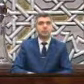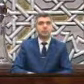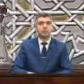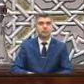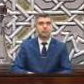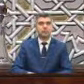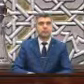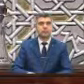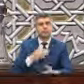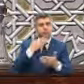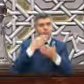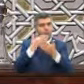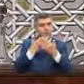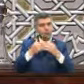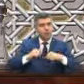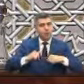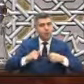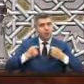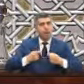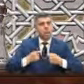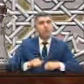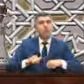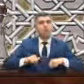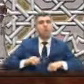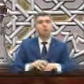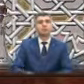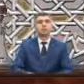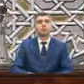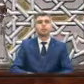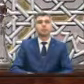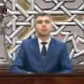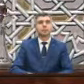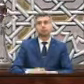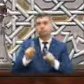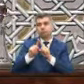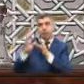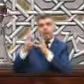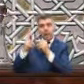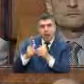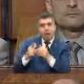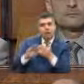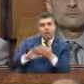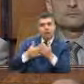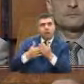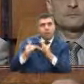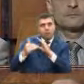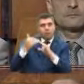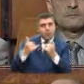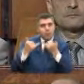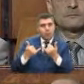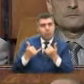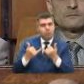شكرا السيد الرئيس. السيد الوزير، الأرقام والمعطيات اللي أعطيتونا اليوم هي